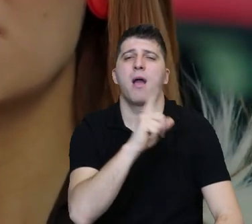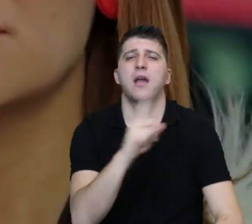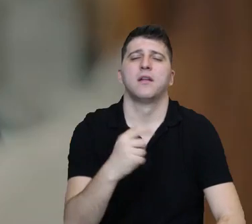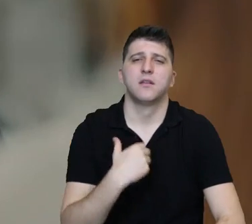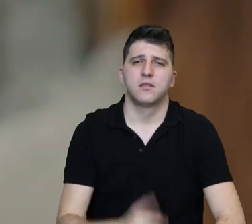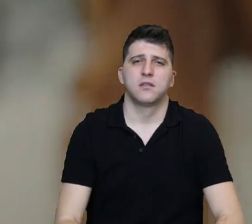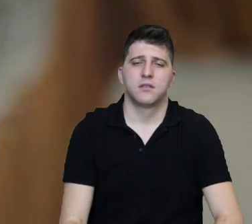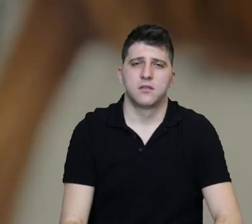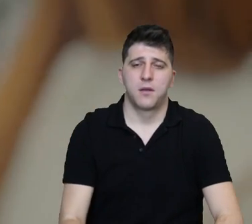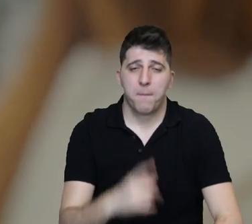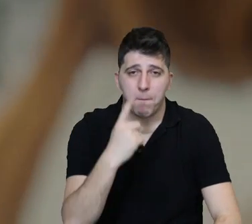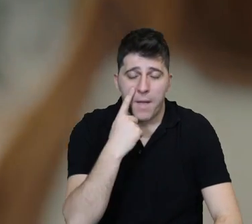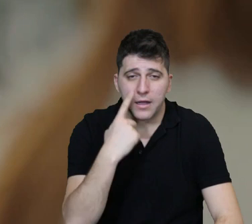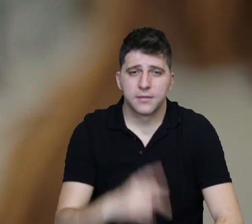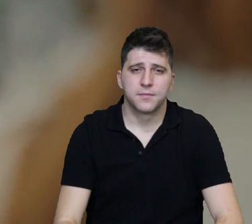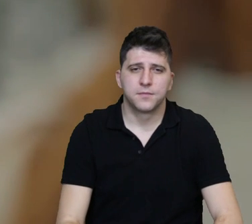hayır. Bak.